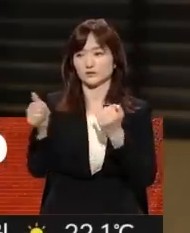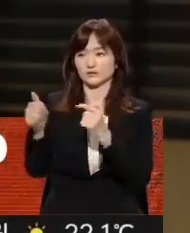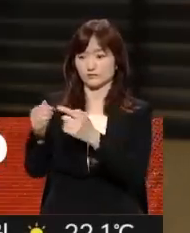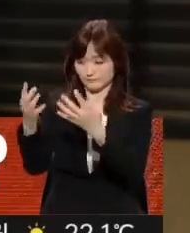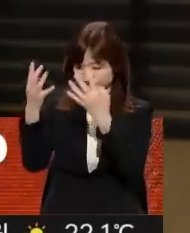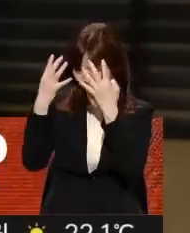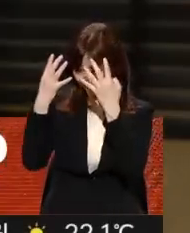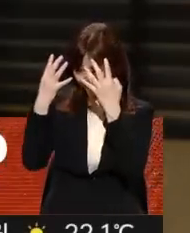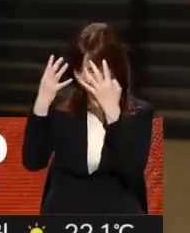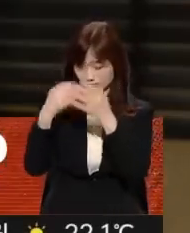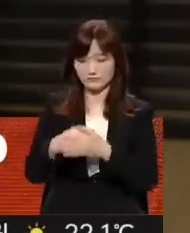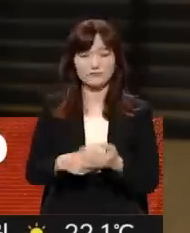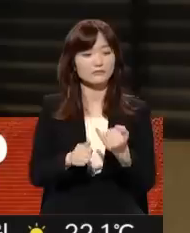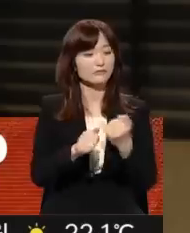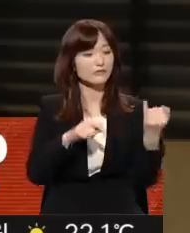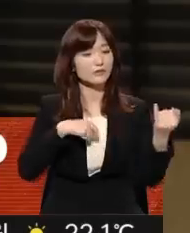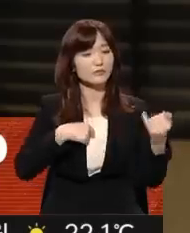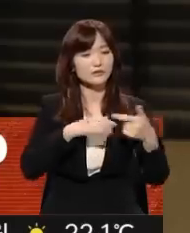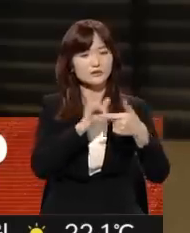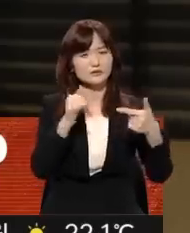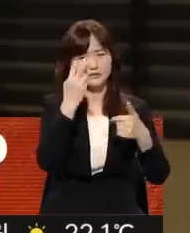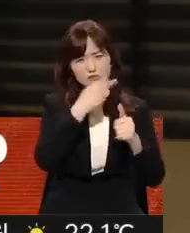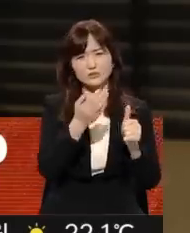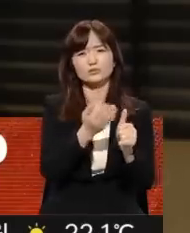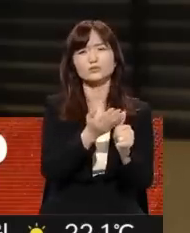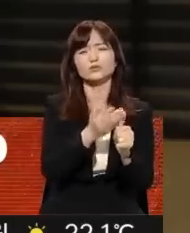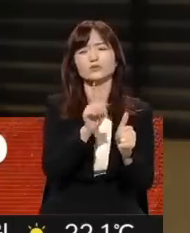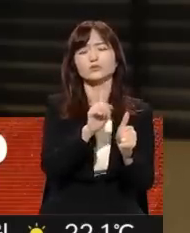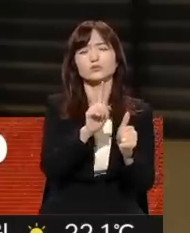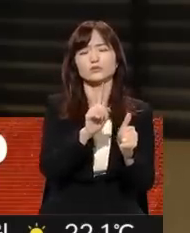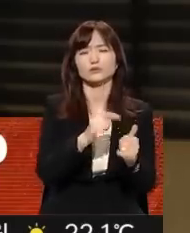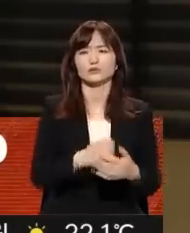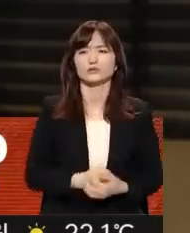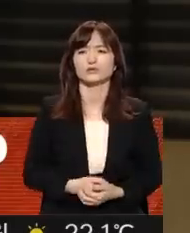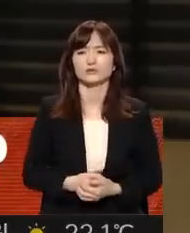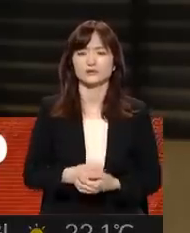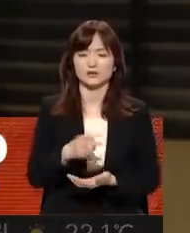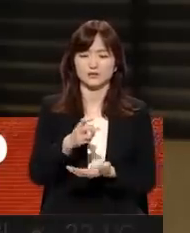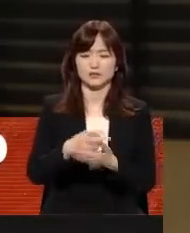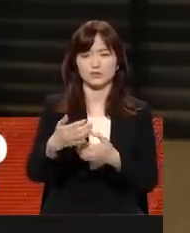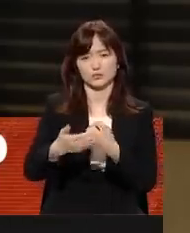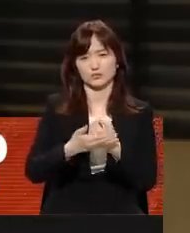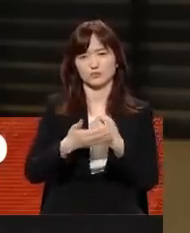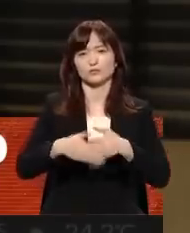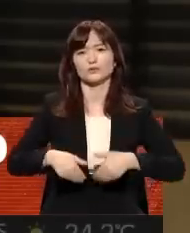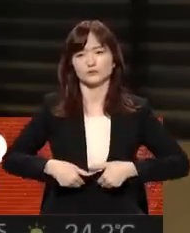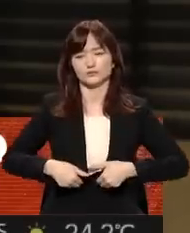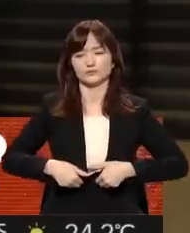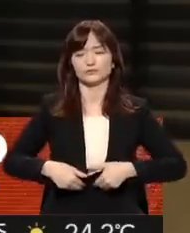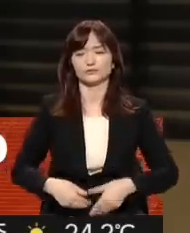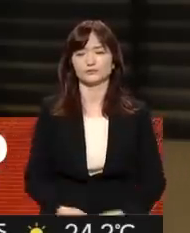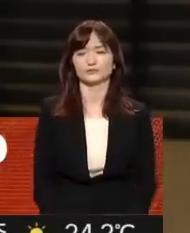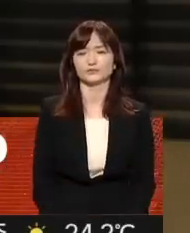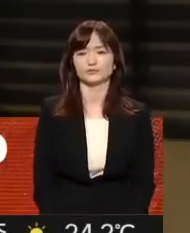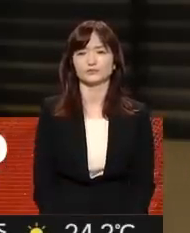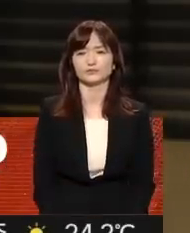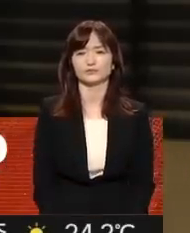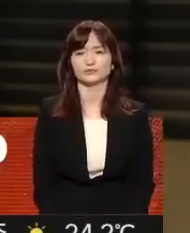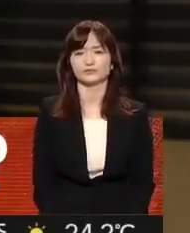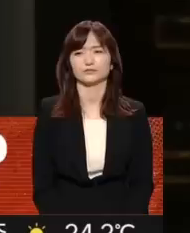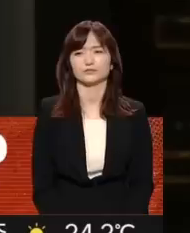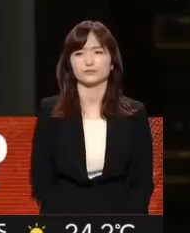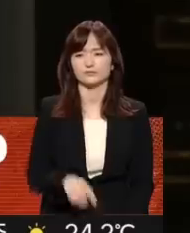간다 그러면 아내 혼자 6명을 다 돌봐야 됩니다. 이런 부분은 법적인 도움이 좀 필요한 상황이 아닌가 그렇게 예상이 됩니다. 진짜